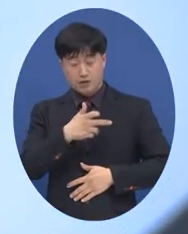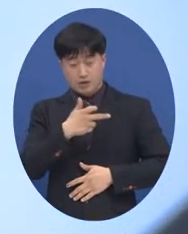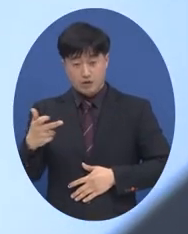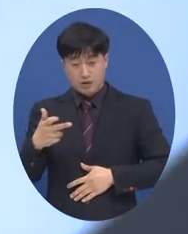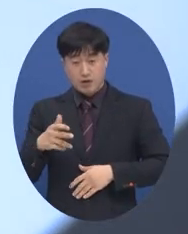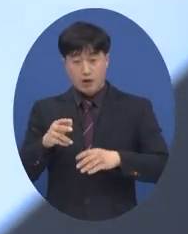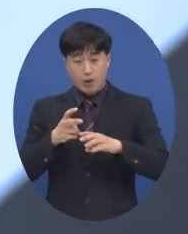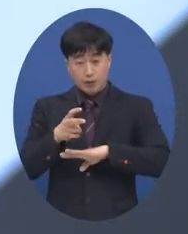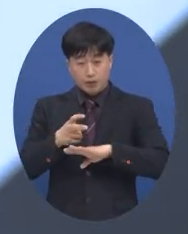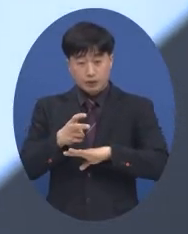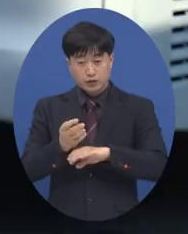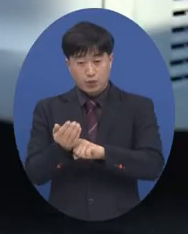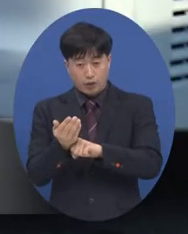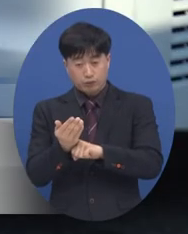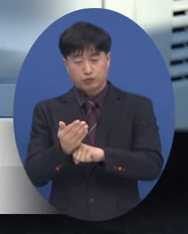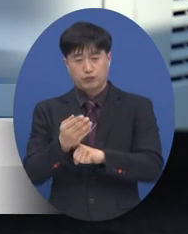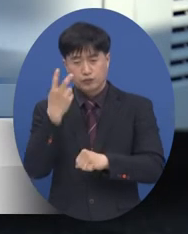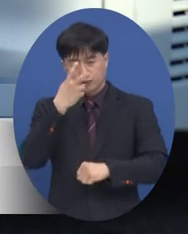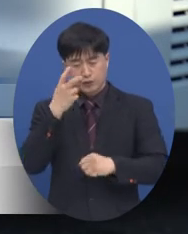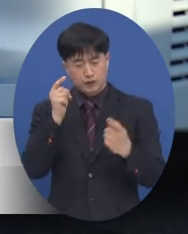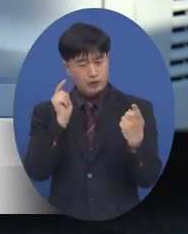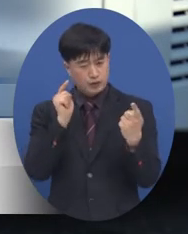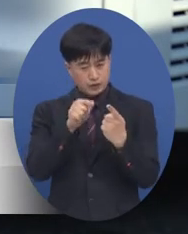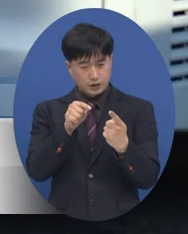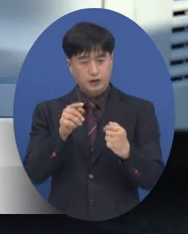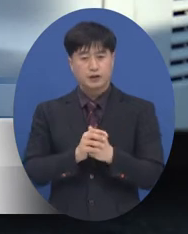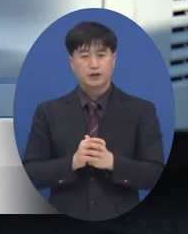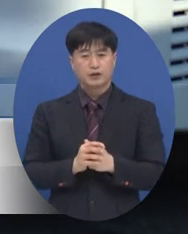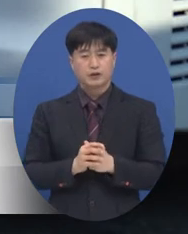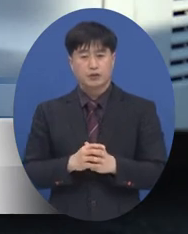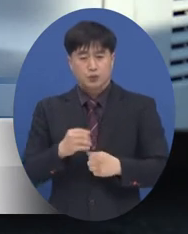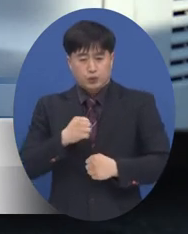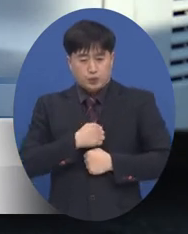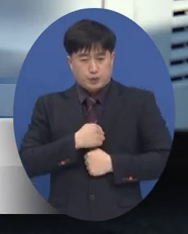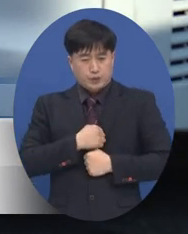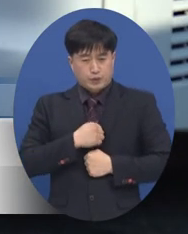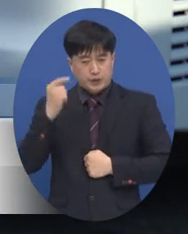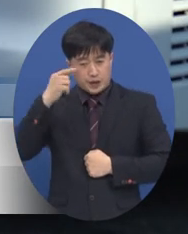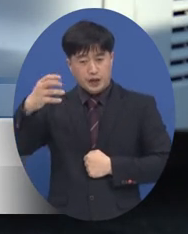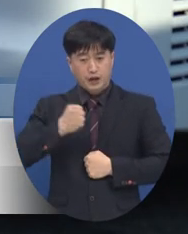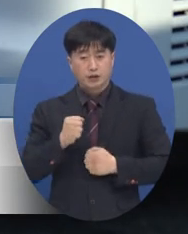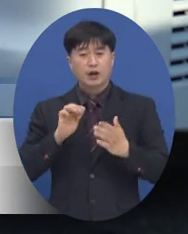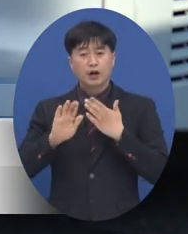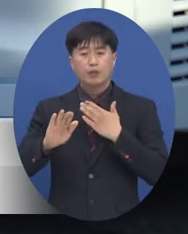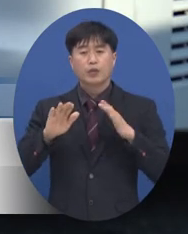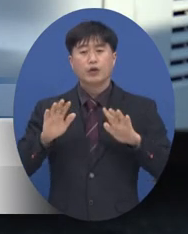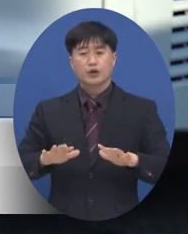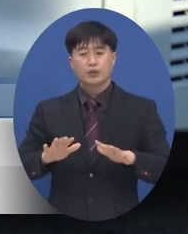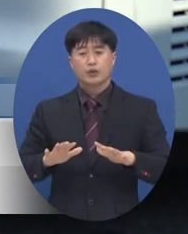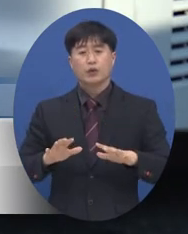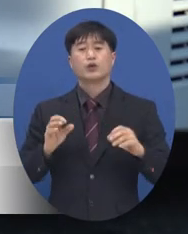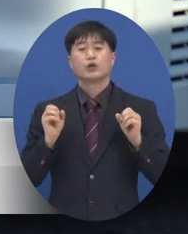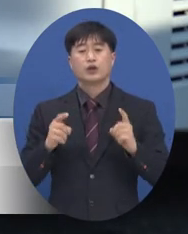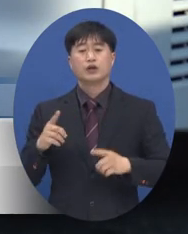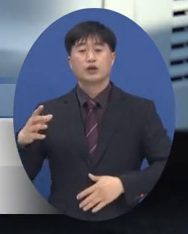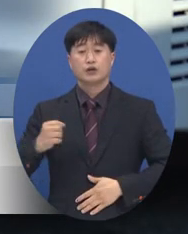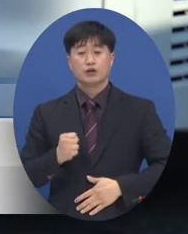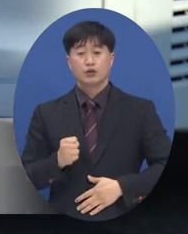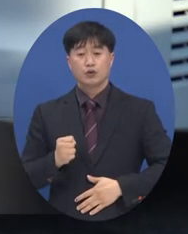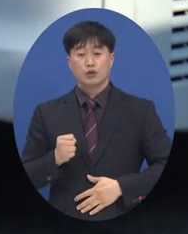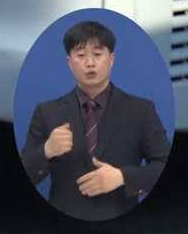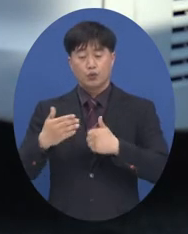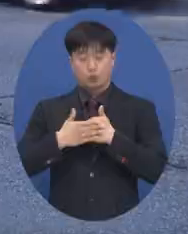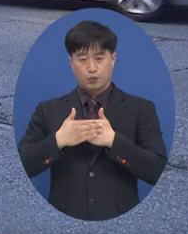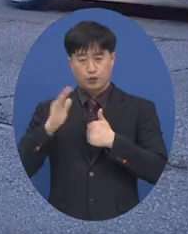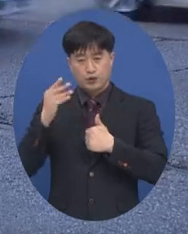단속 대상입니다. 경각심도 갖게 되고 앞으로 우리가 이번 계기를 통해서 많은 도움이 될